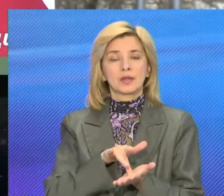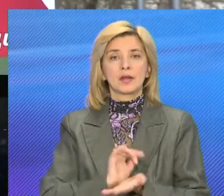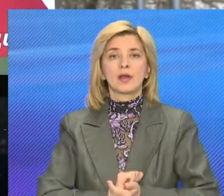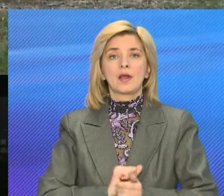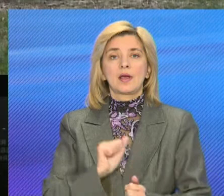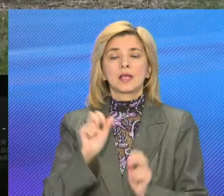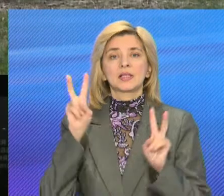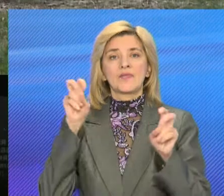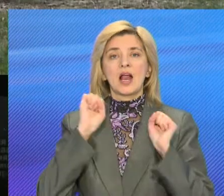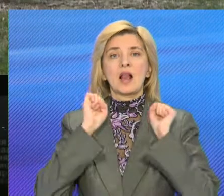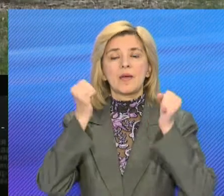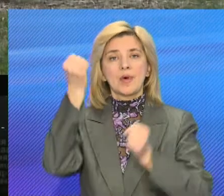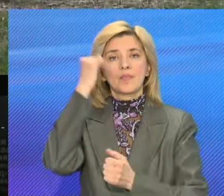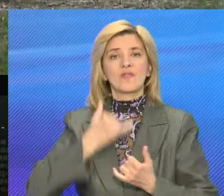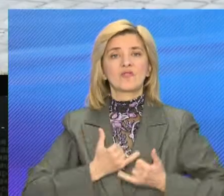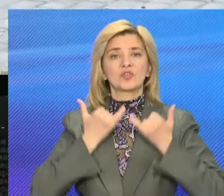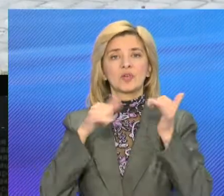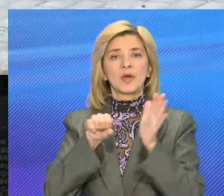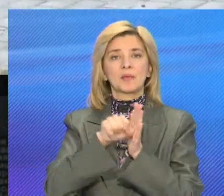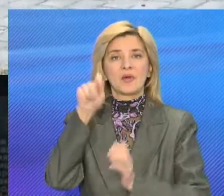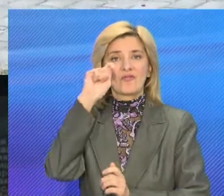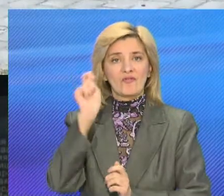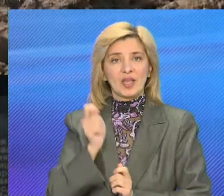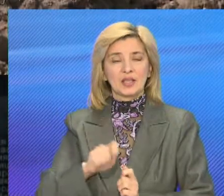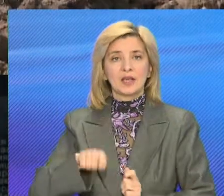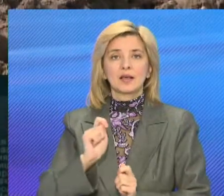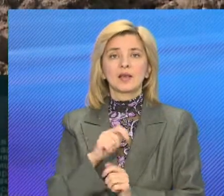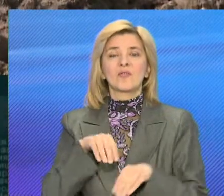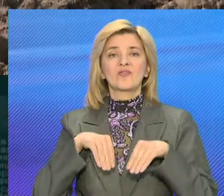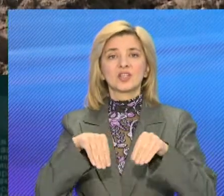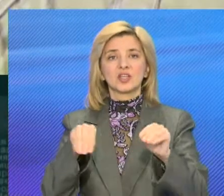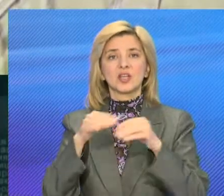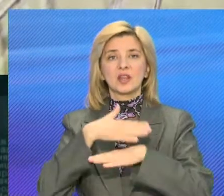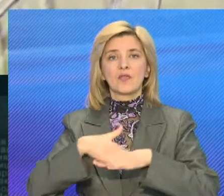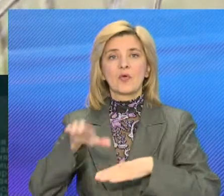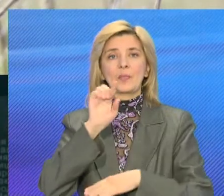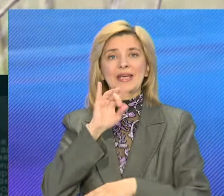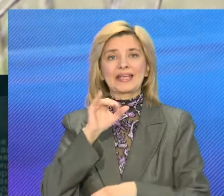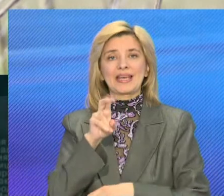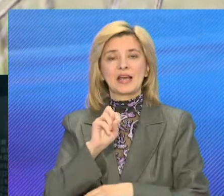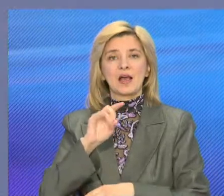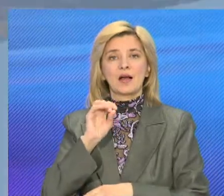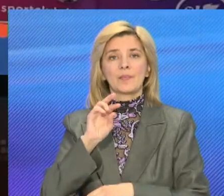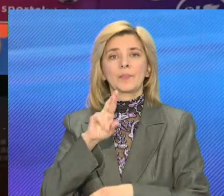Символічна алія пам'яті у гонор усіх загинулих у гади Великої Вітчизняної війни висаджена на вулиці Брехіля у Гродні.